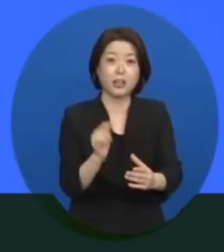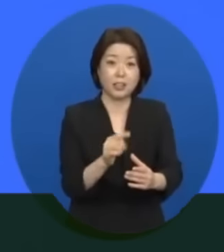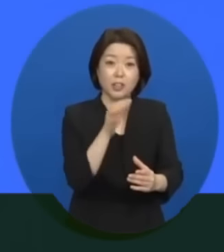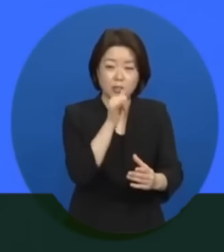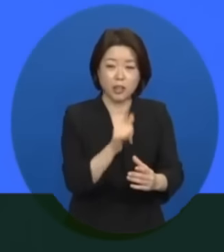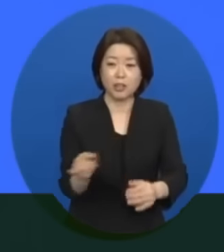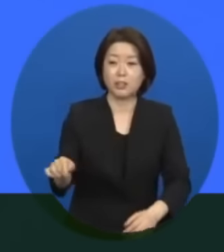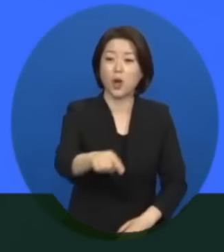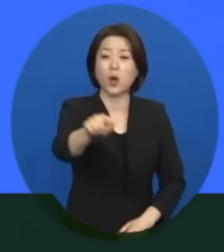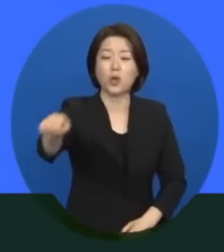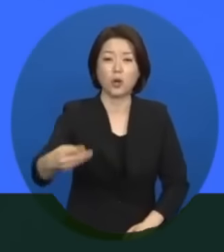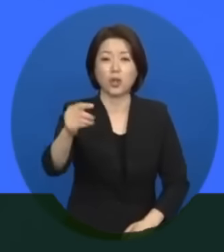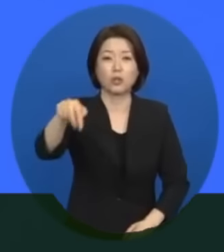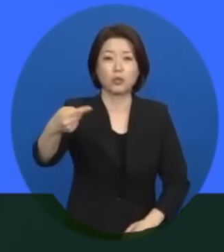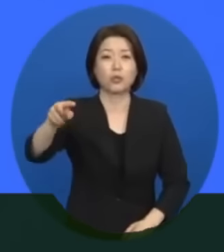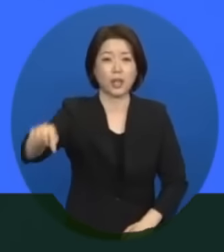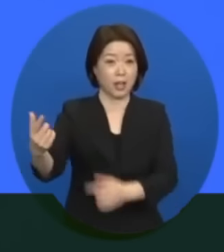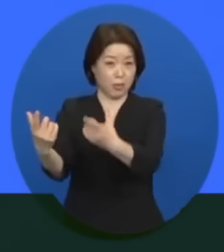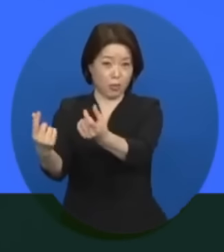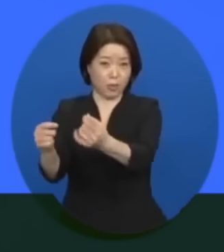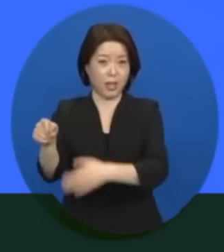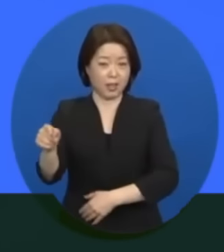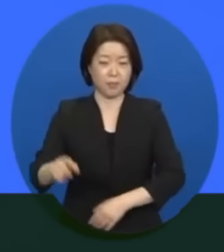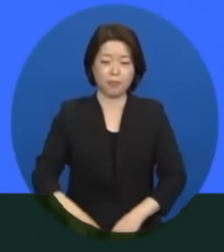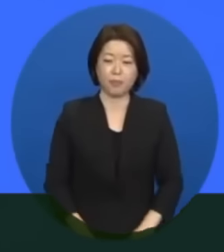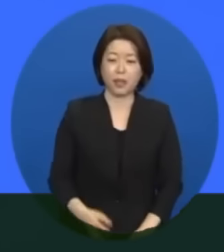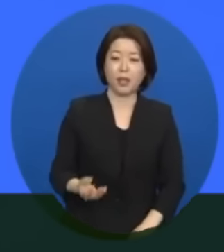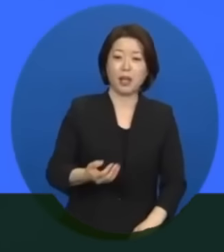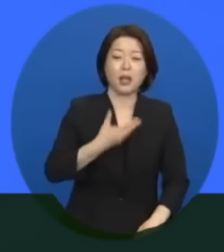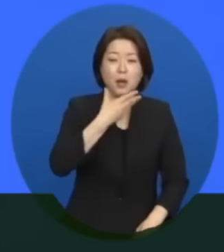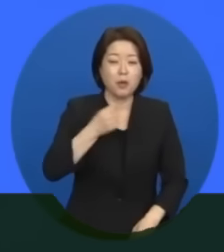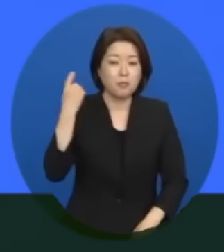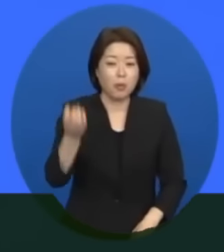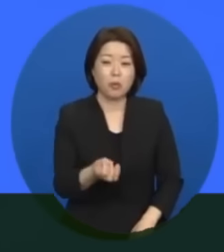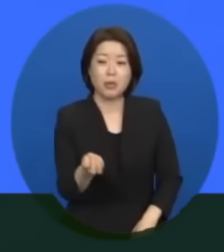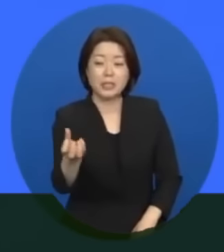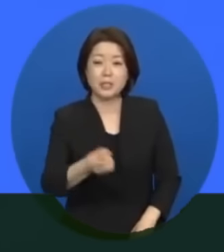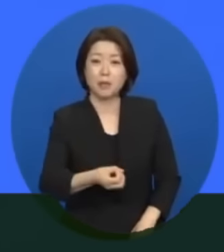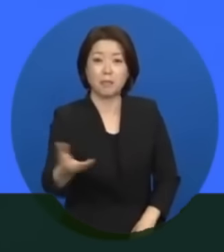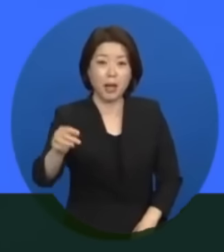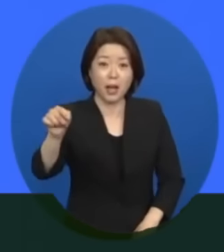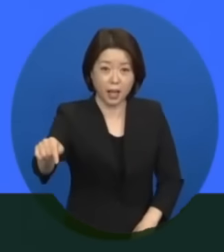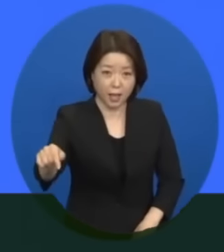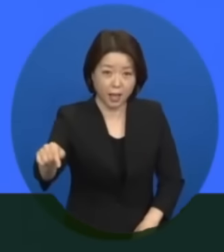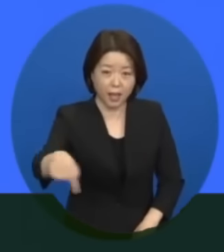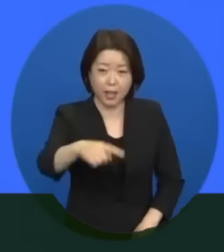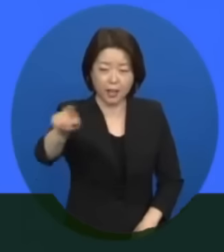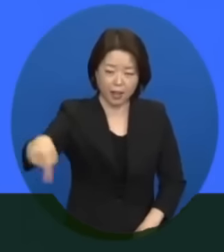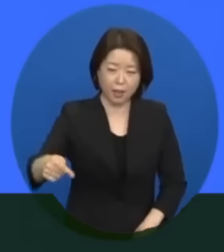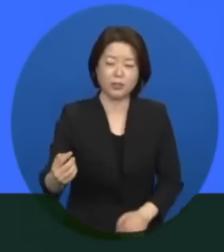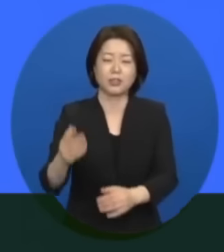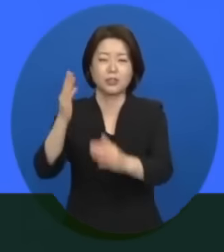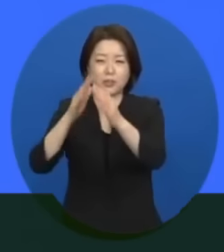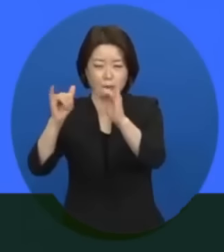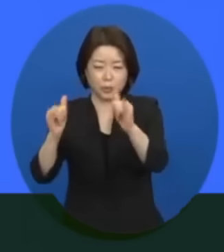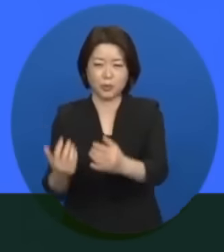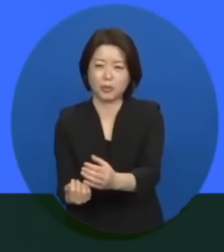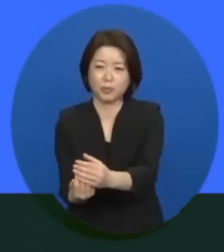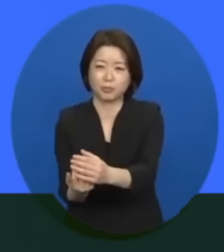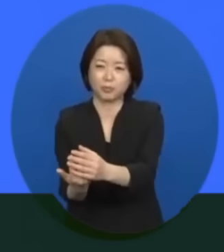우린 루타의 성도들을 묵상할 때에 아 뿌려진 복음의 씨앗이이 루타의 성도들처럼 열매가